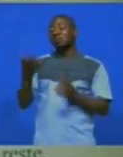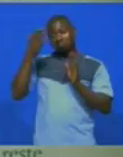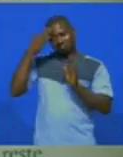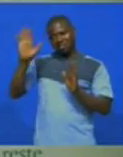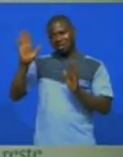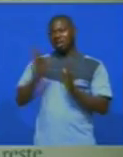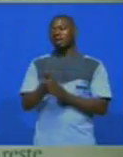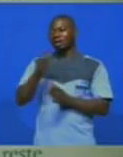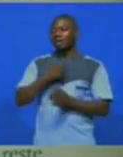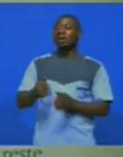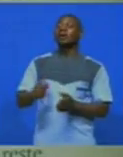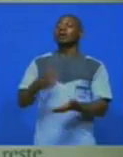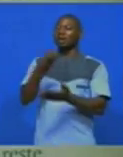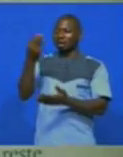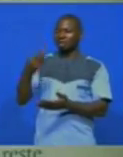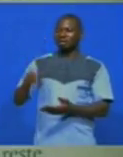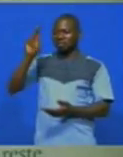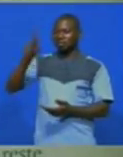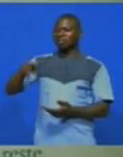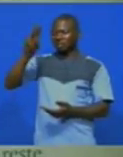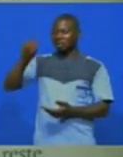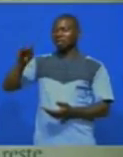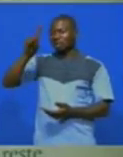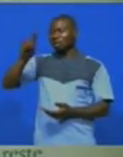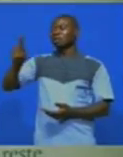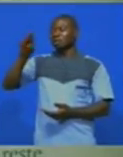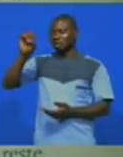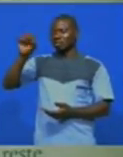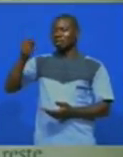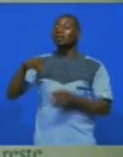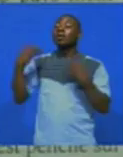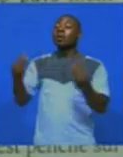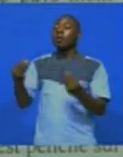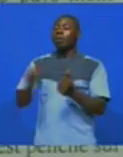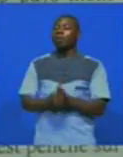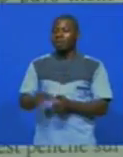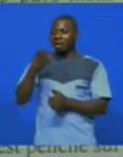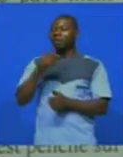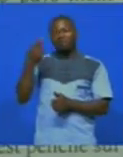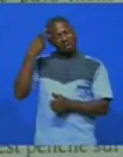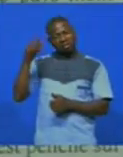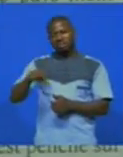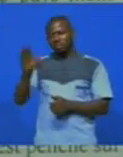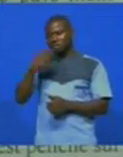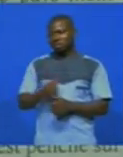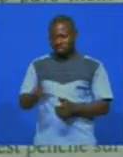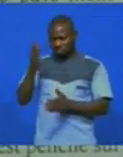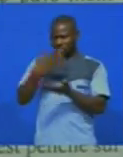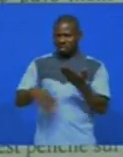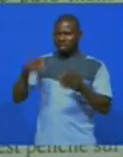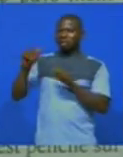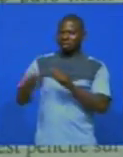par l'opposition qui soutient que ces actions auraient pu être vendues à des Burkinabés. Autre doléance, quelque peu